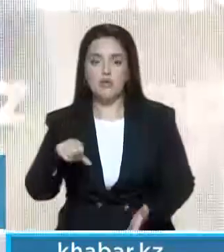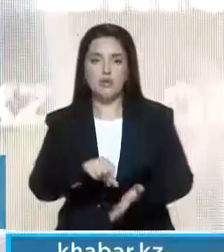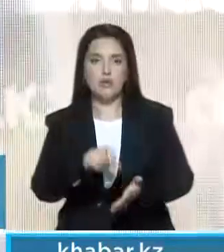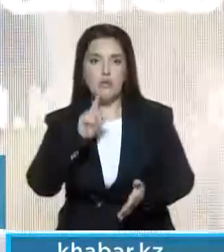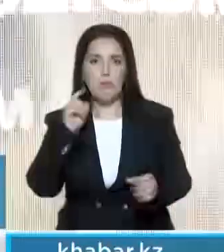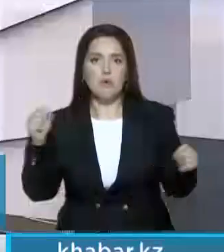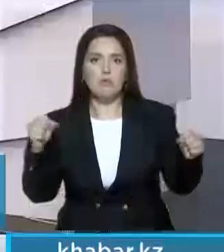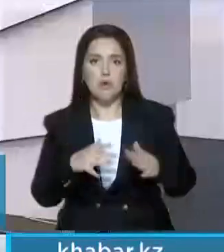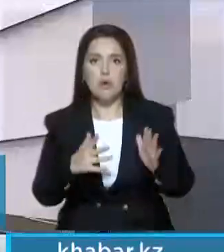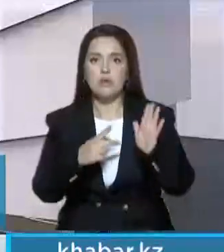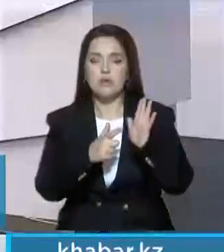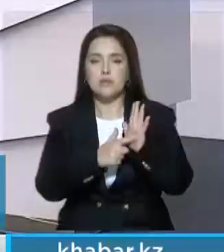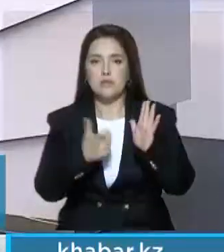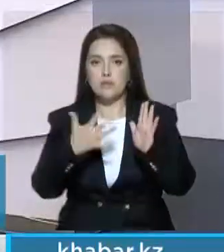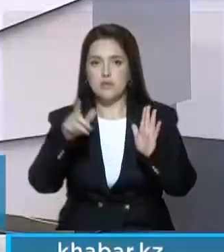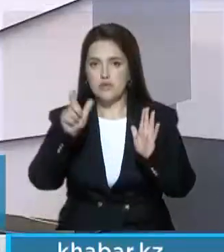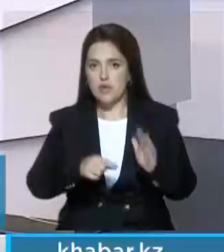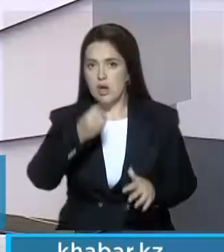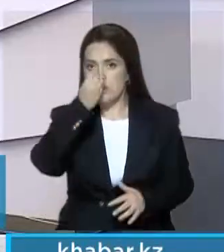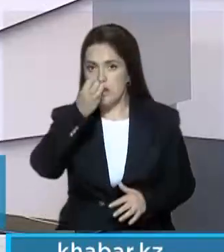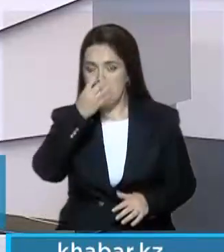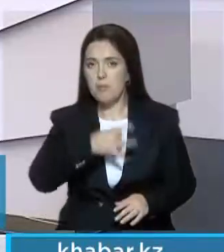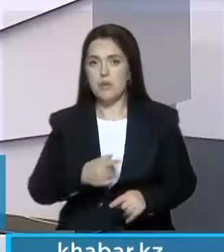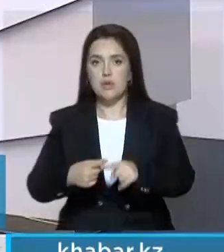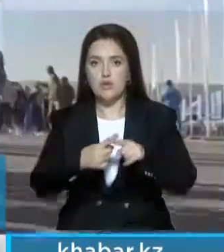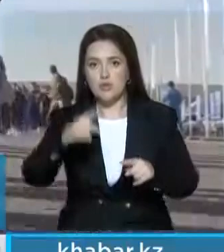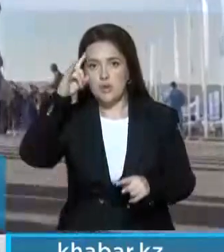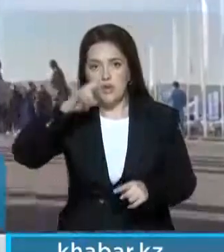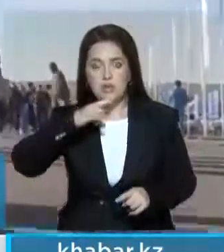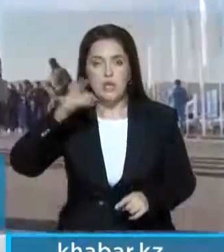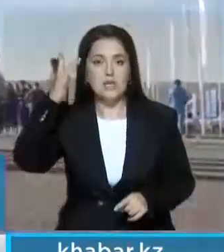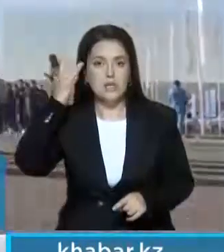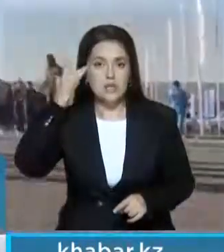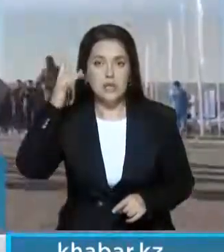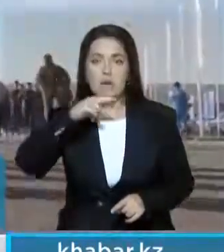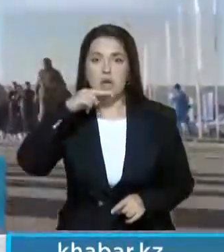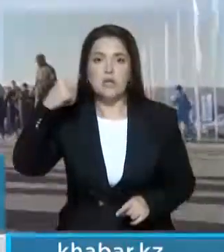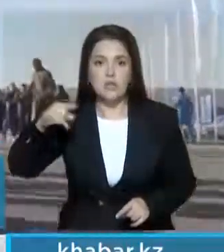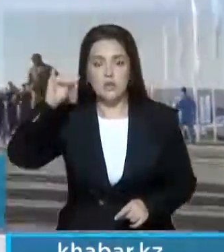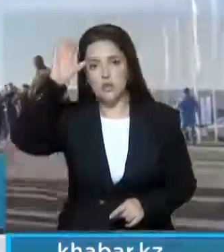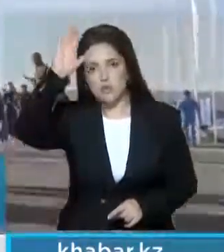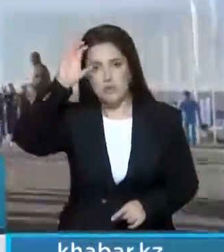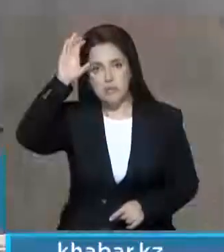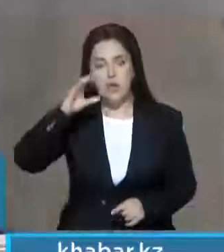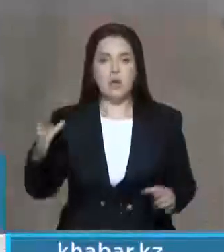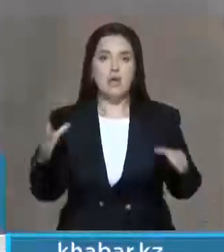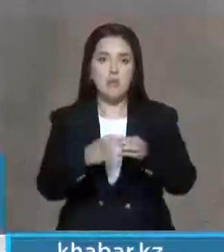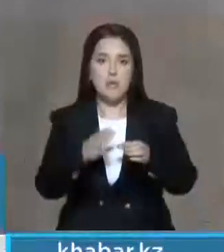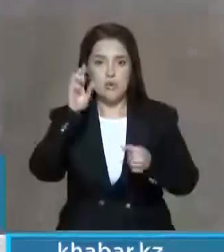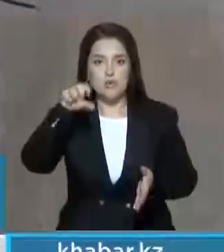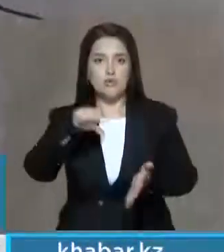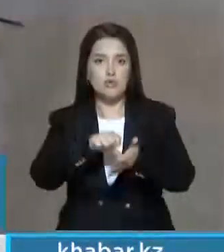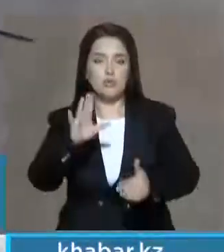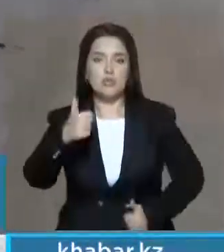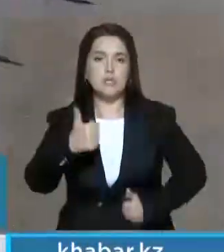молодёжного сбора станут 750 человек из Азербайджана Беларуси Казахстана Кыргызстана России и Узбекистана команды